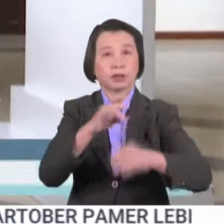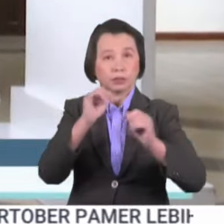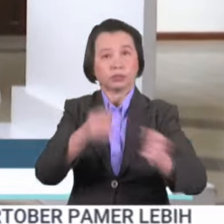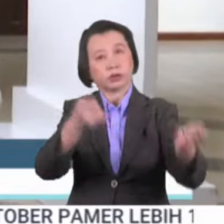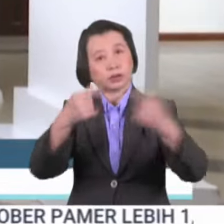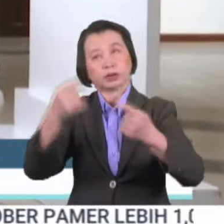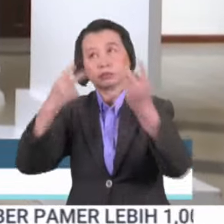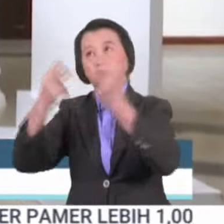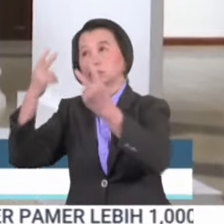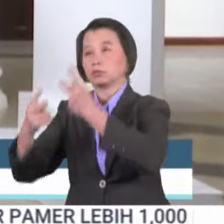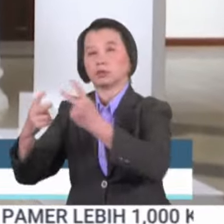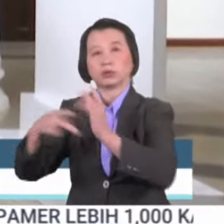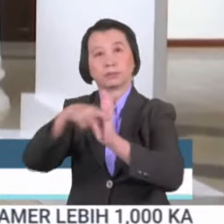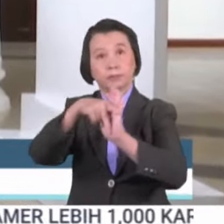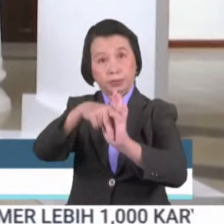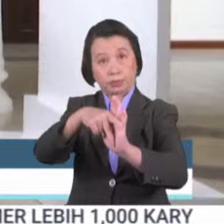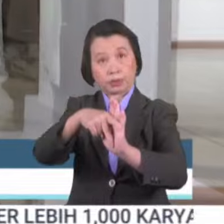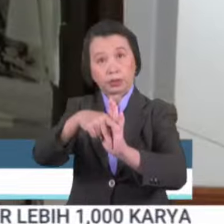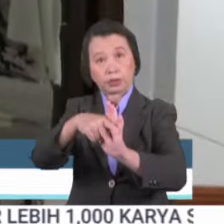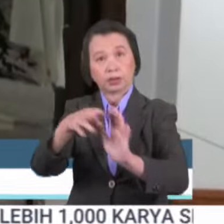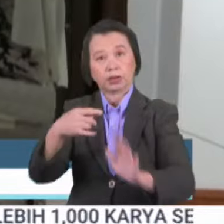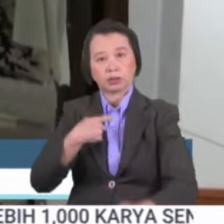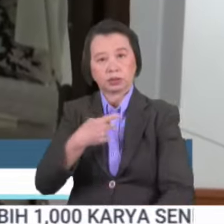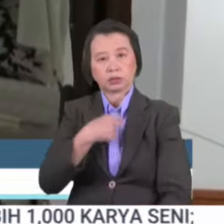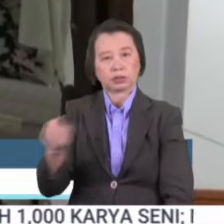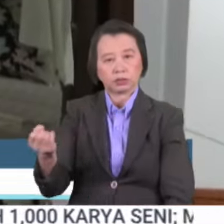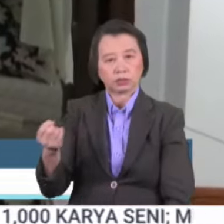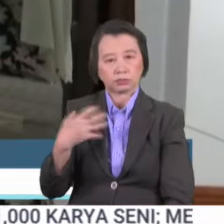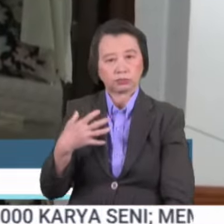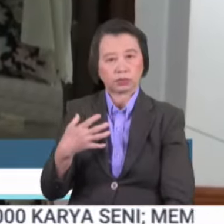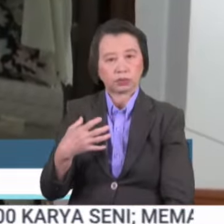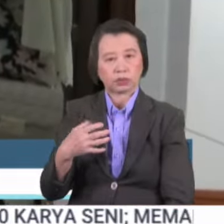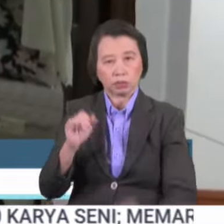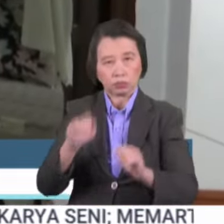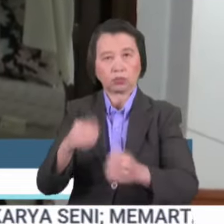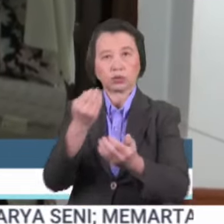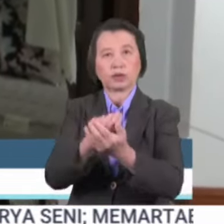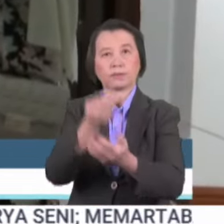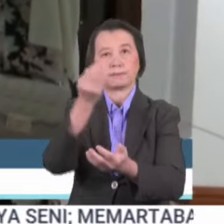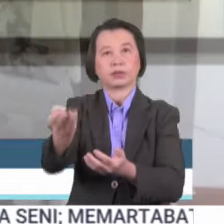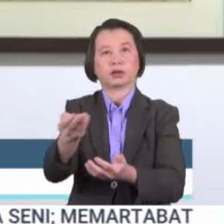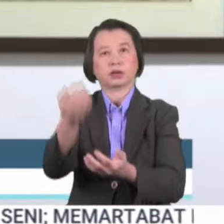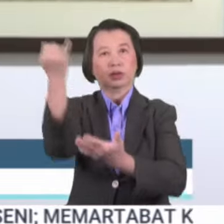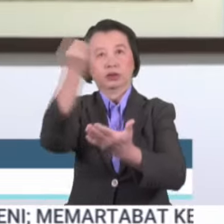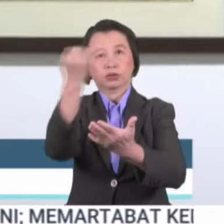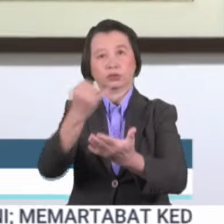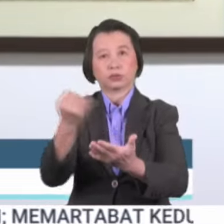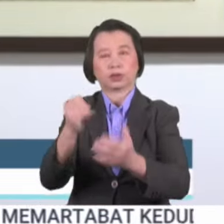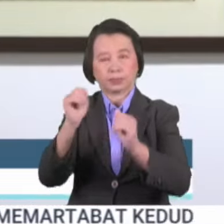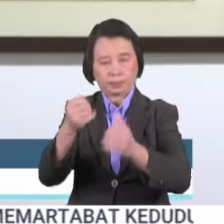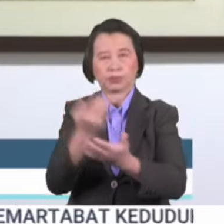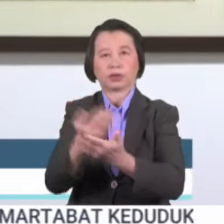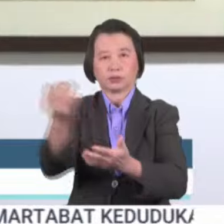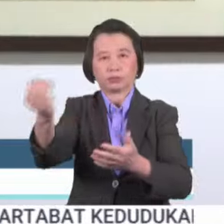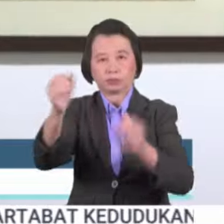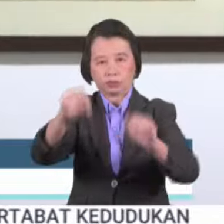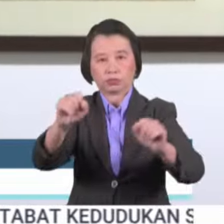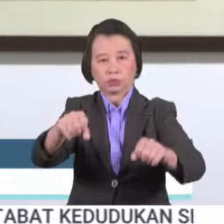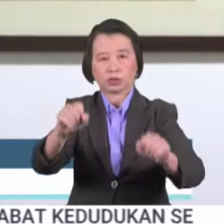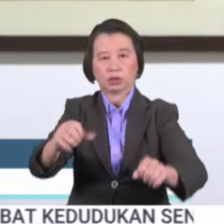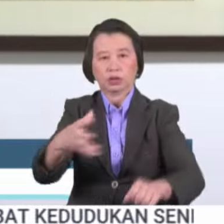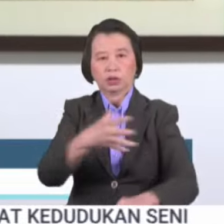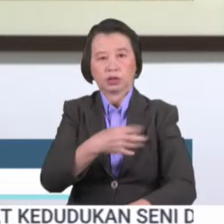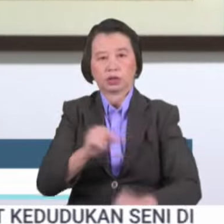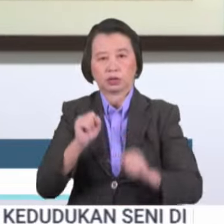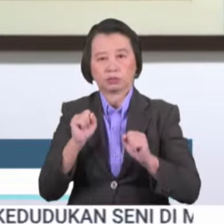melawat ke pameran ini dan juga kita dipahamkan bahawa pelukis juga boleh membeli lukisan yang kita pamerkan ini dan